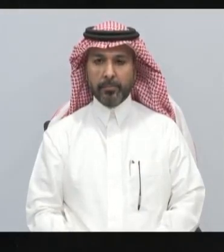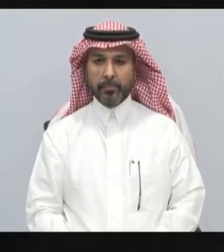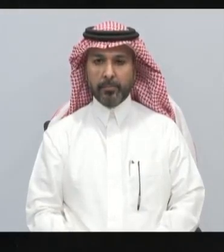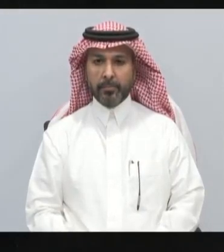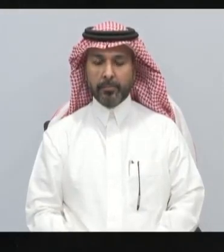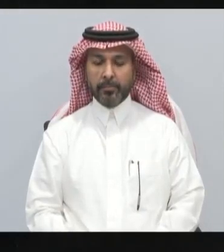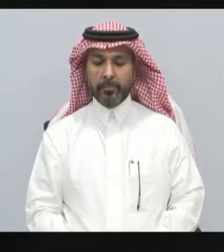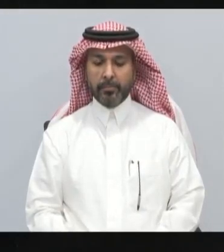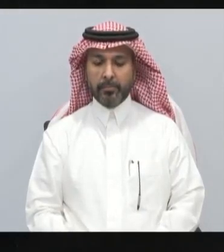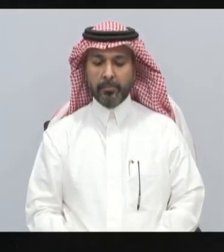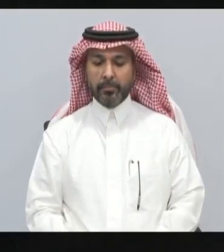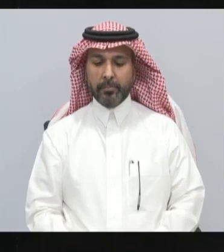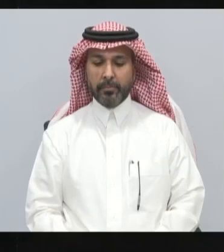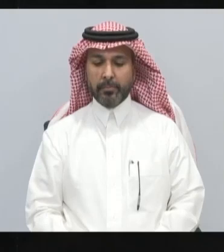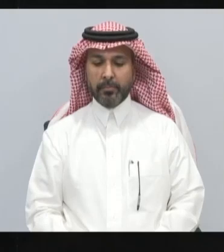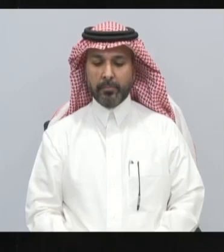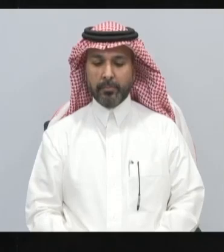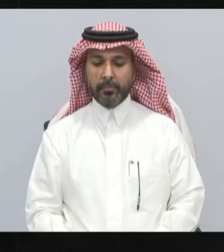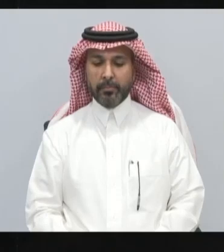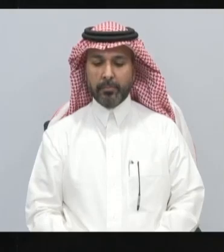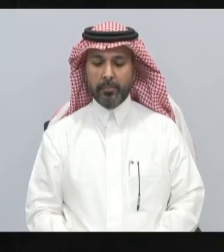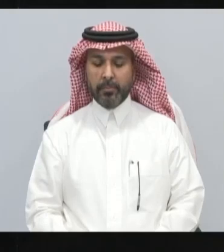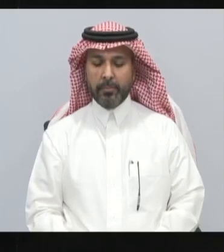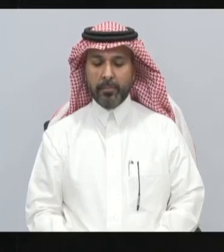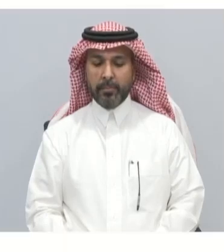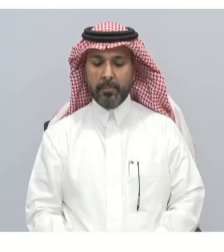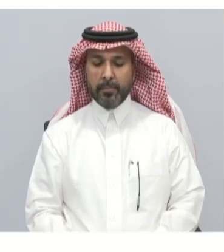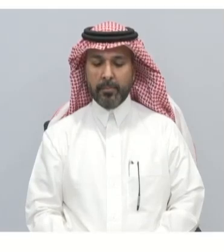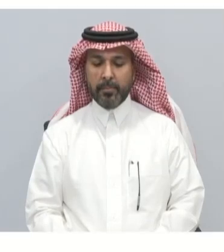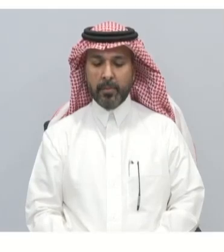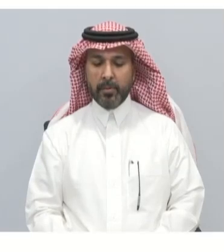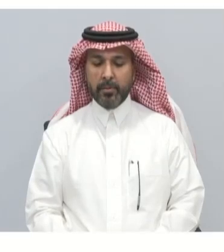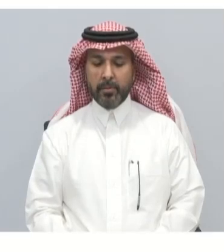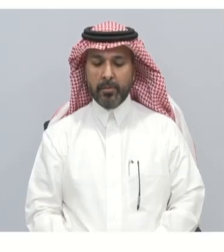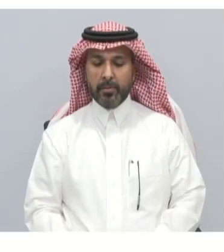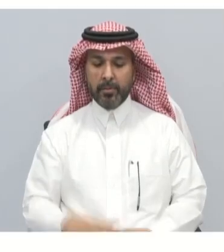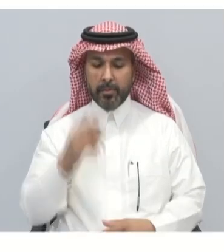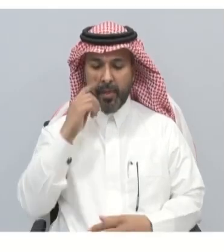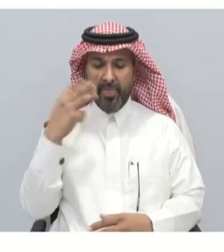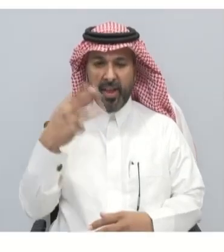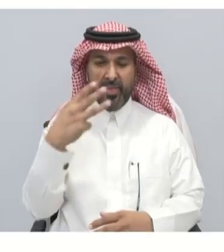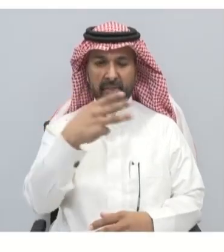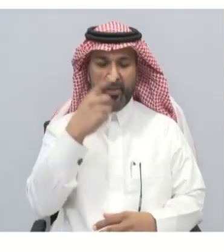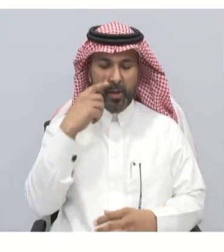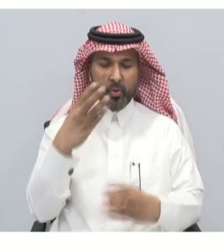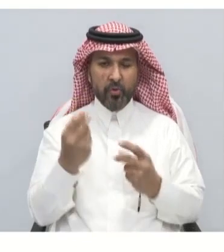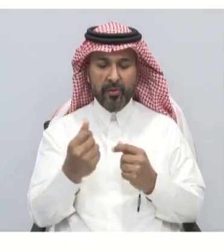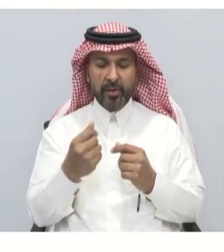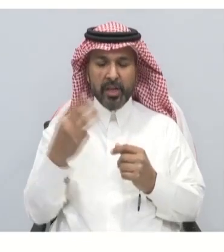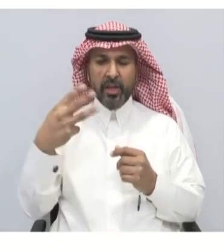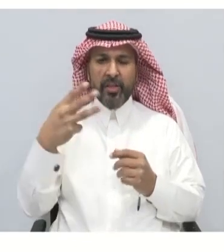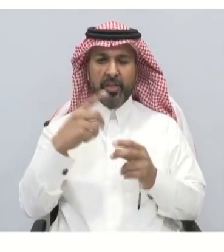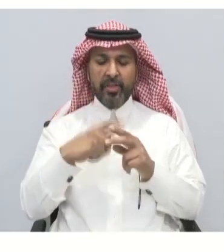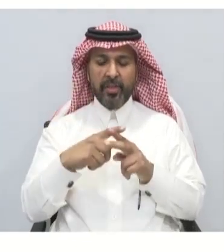راح ازيد 20 ورقه راح ازيد 20 ورقه في ورقات الدفاتر 30 ورقه ب 20